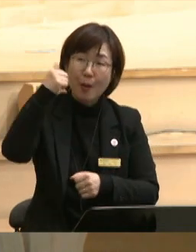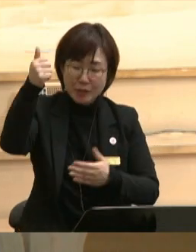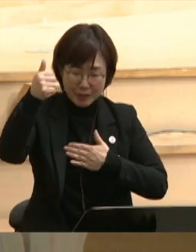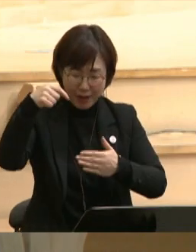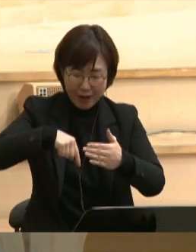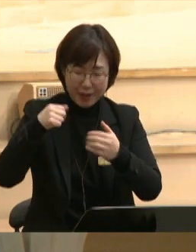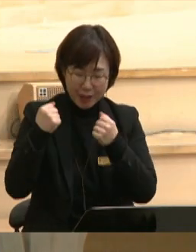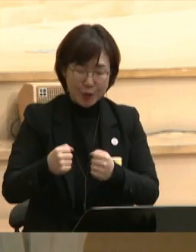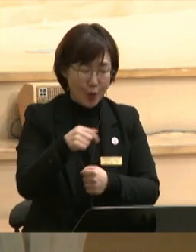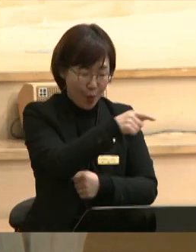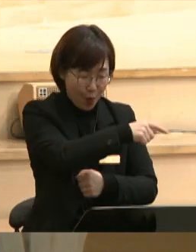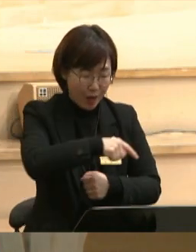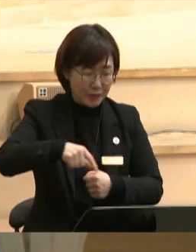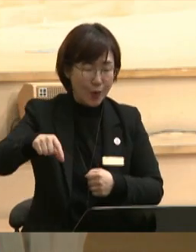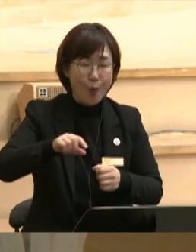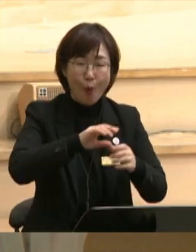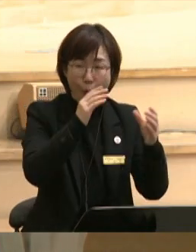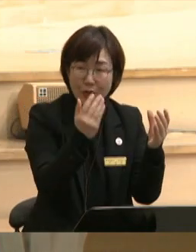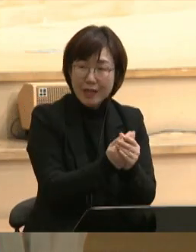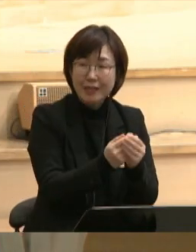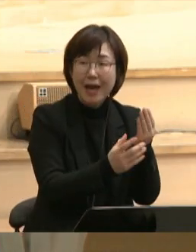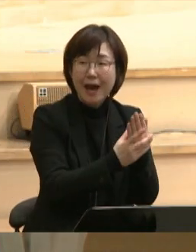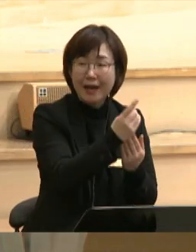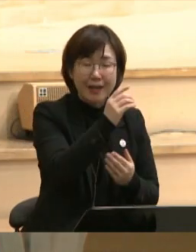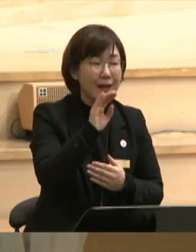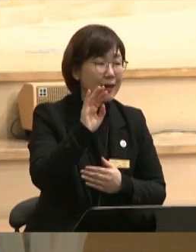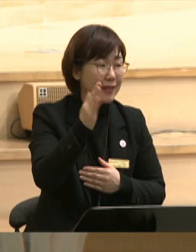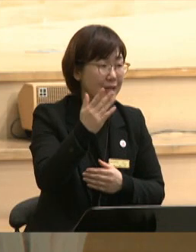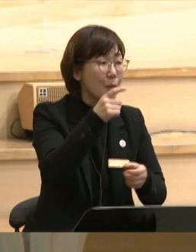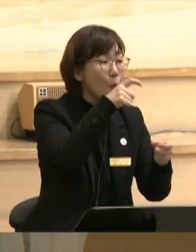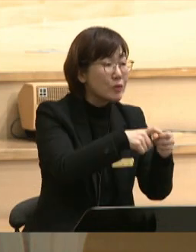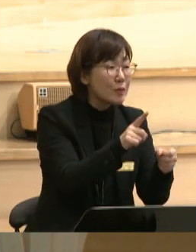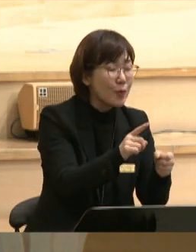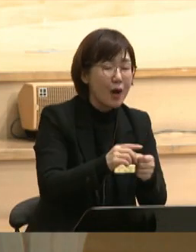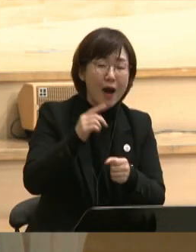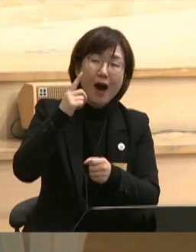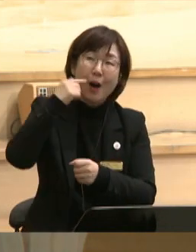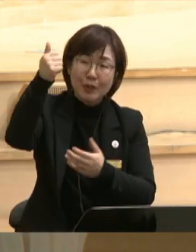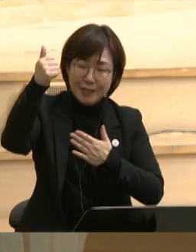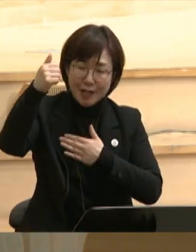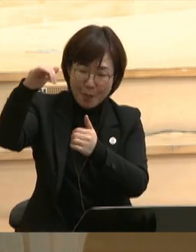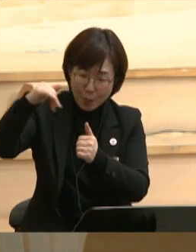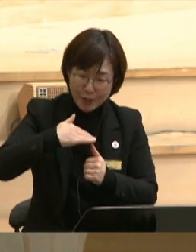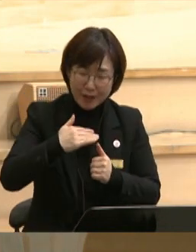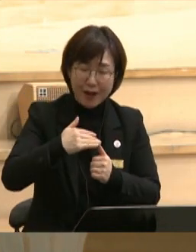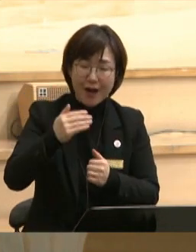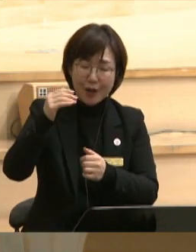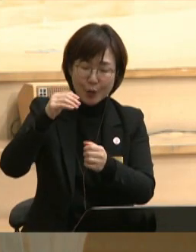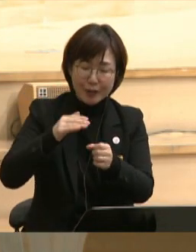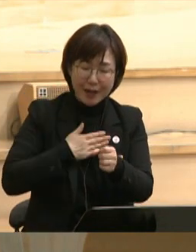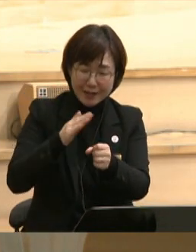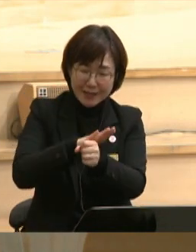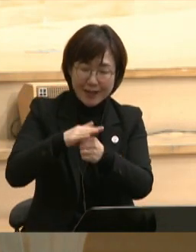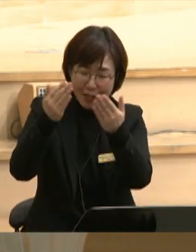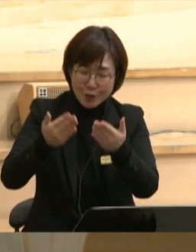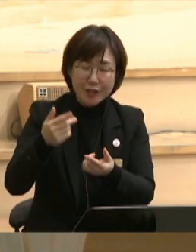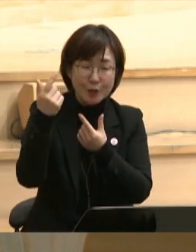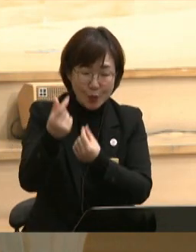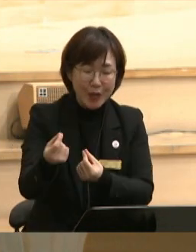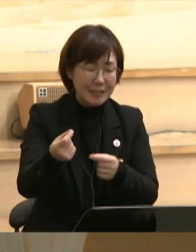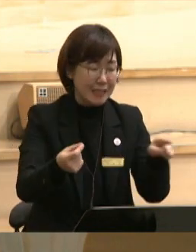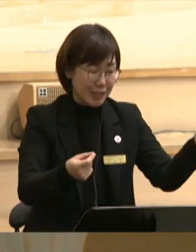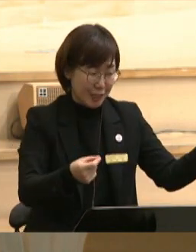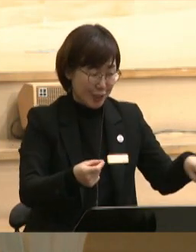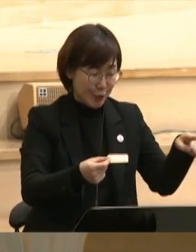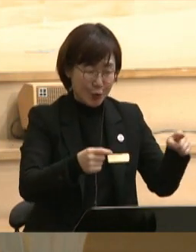그들로 온전함을 이루어 하나가 되게 하려함은 아버지께서 나를 보내신 것과 또 나를 사랑하심 같이 그들도